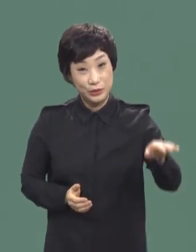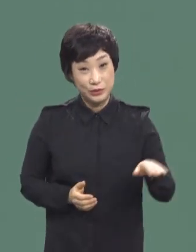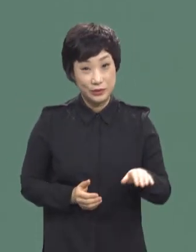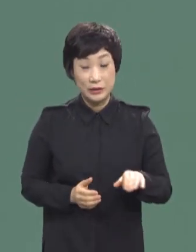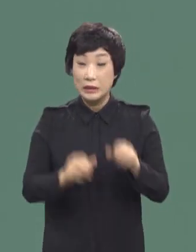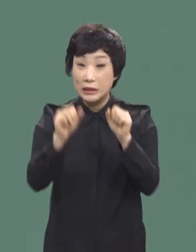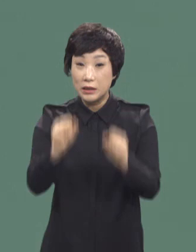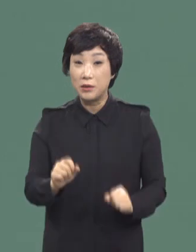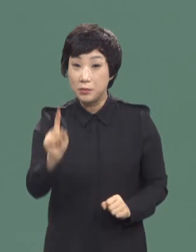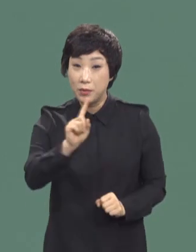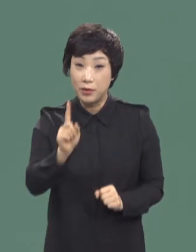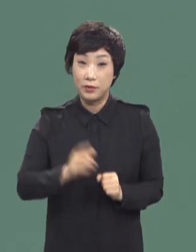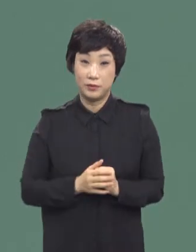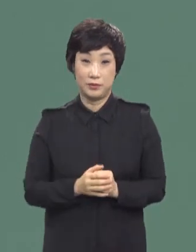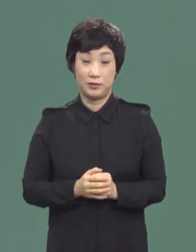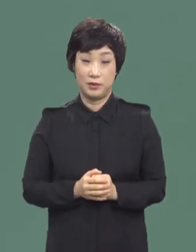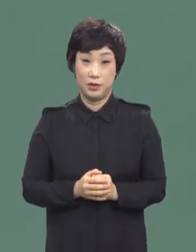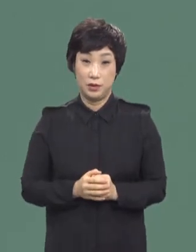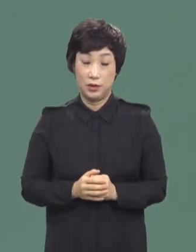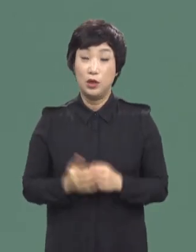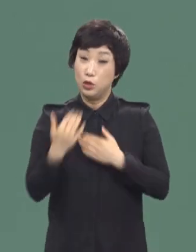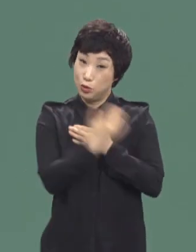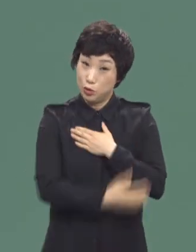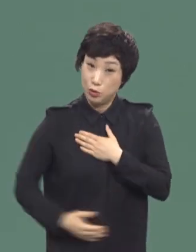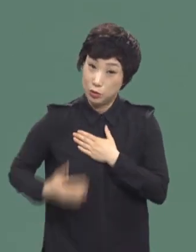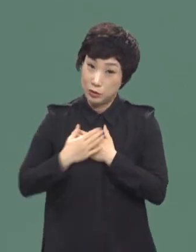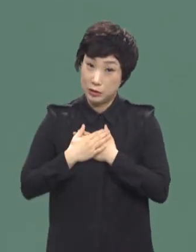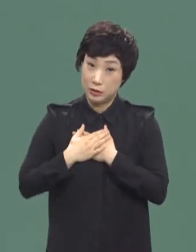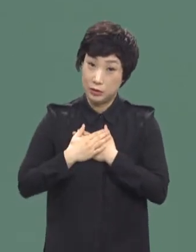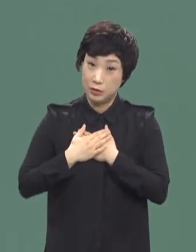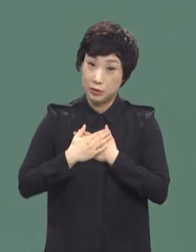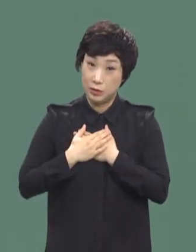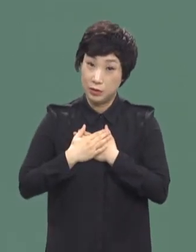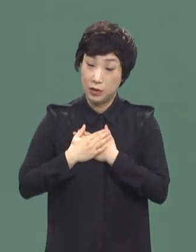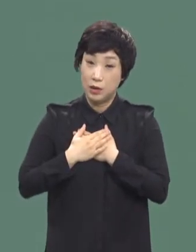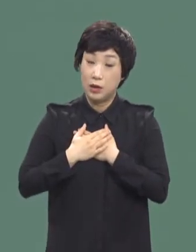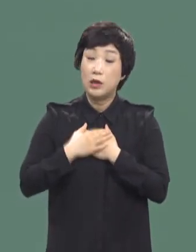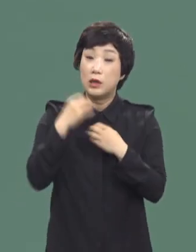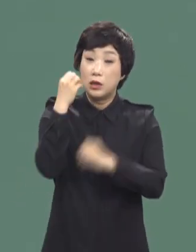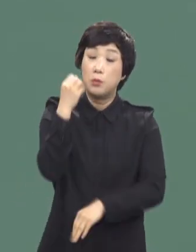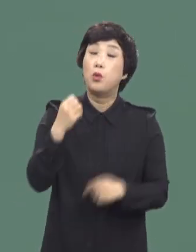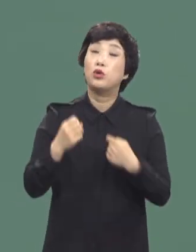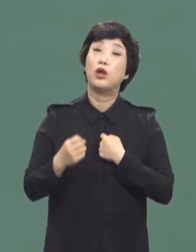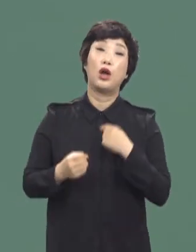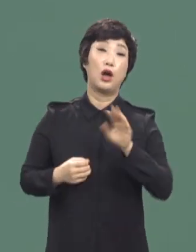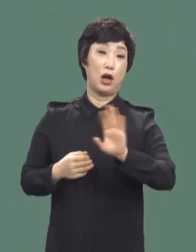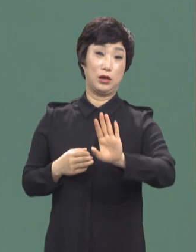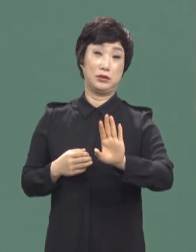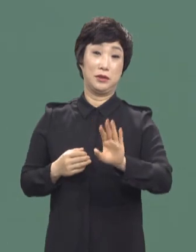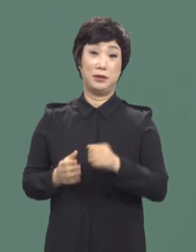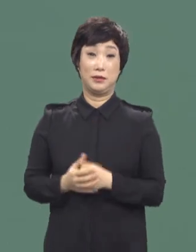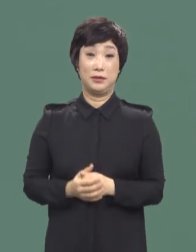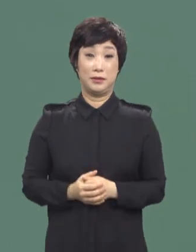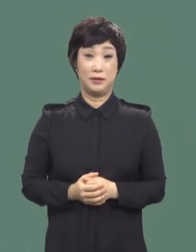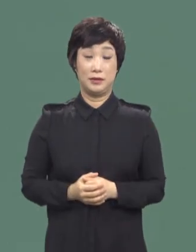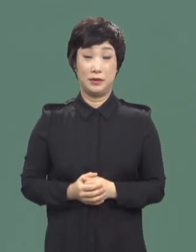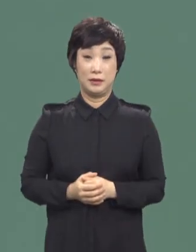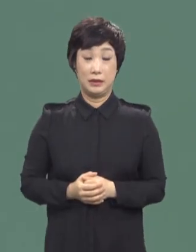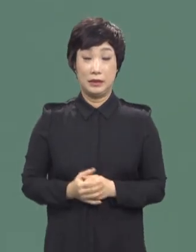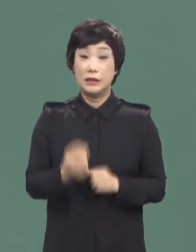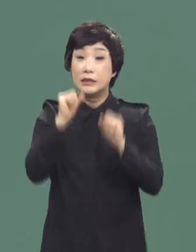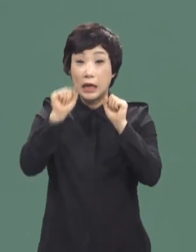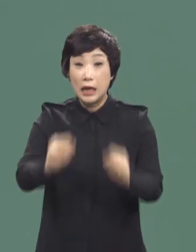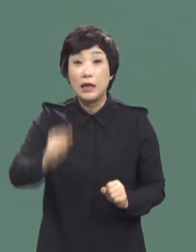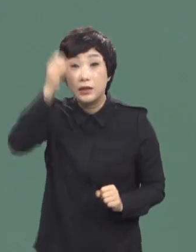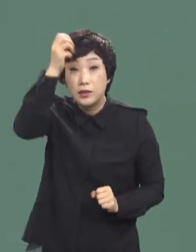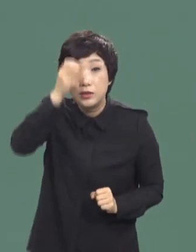인간의 존재를 우리 육신의 존재를 근본적인 존재로 말한 것이 아니라